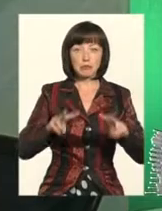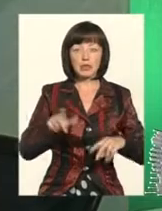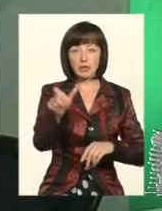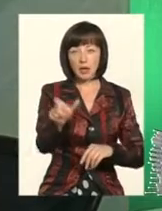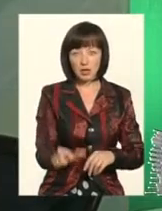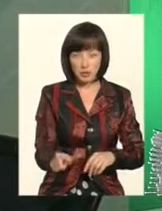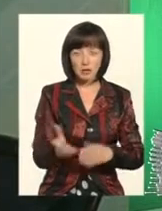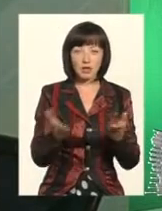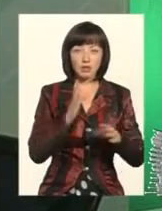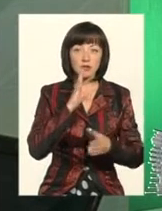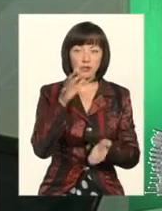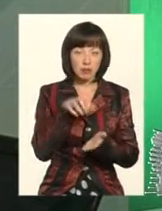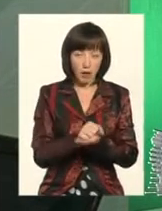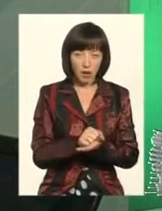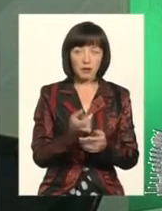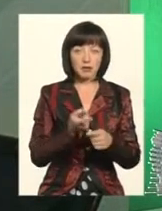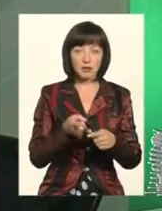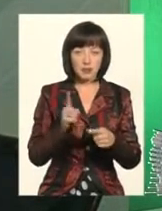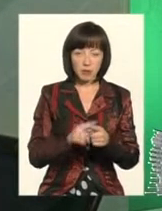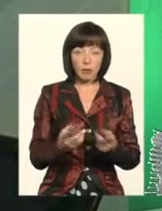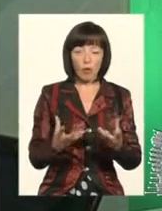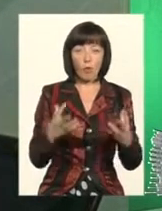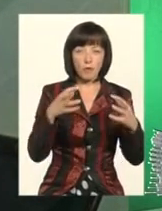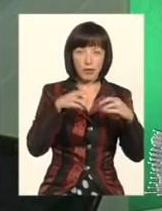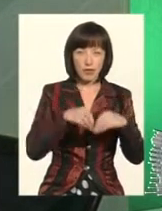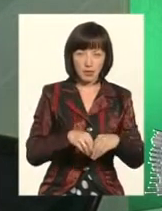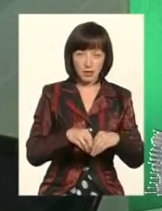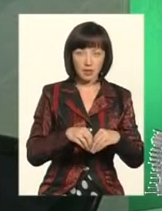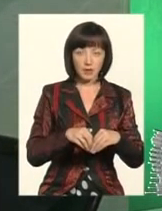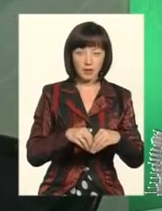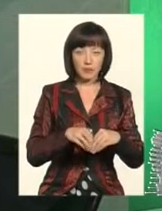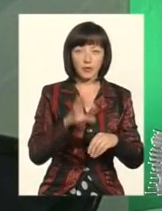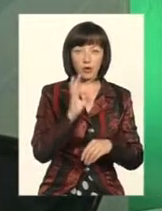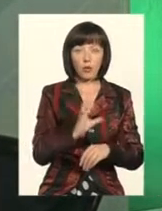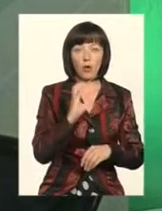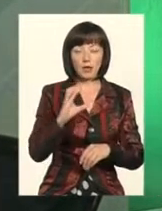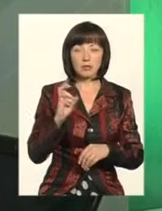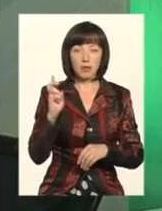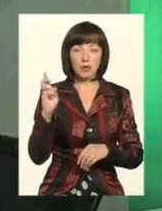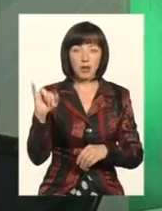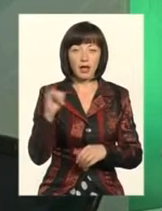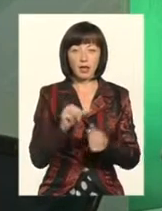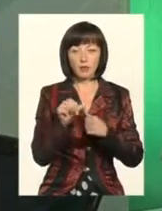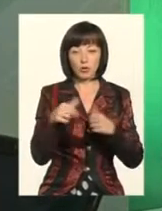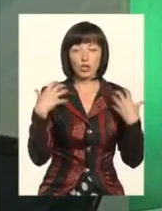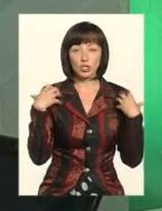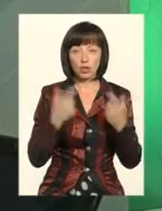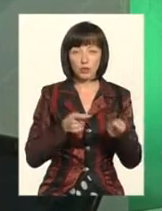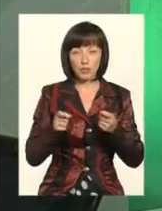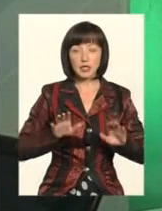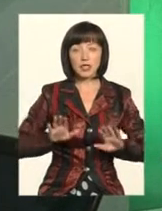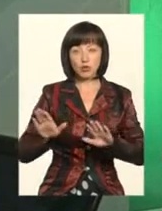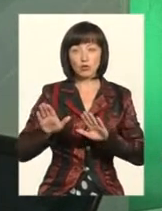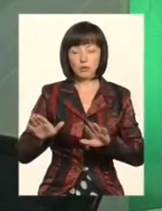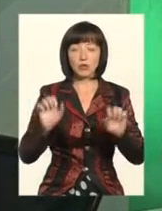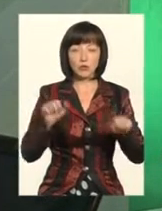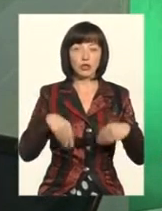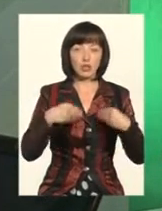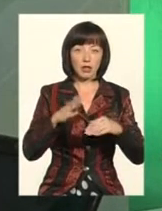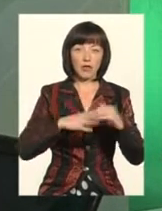яка безпосередньо займається об'єднанням ОСББ. Ну і крім того, начальник управління, заступники, які можуть